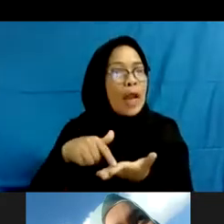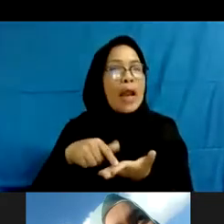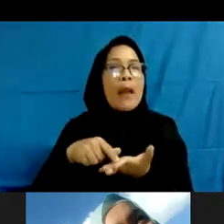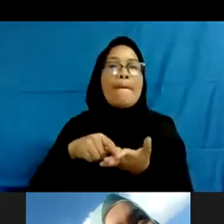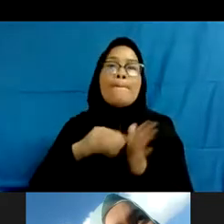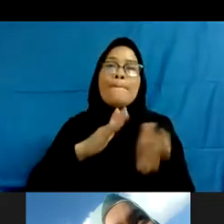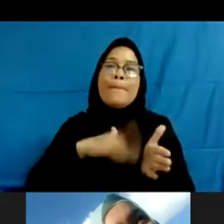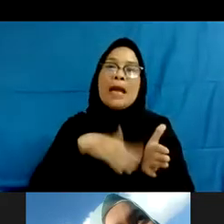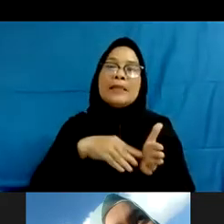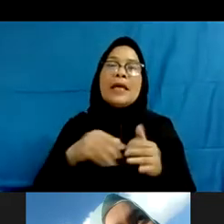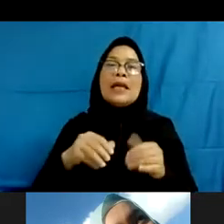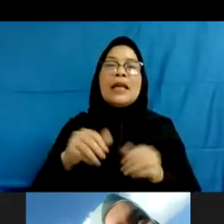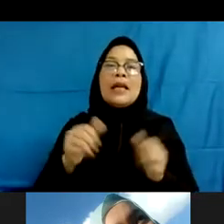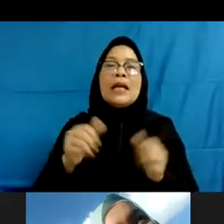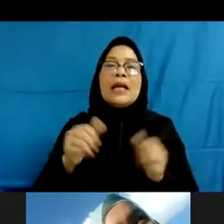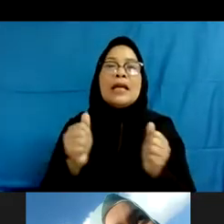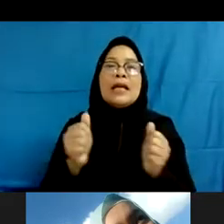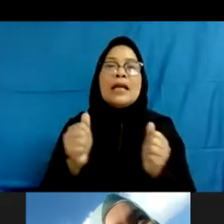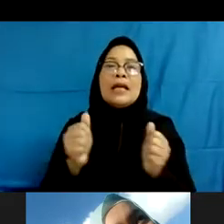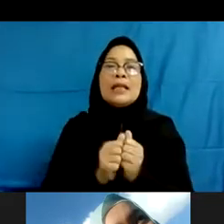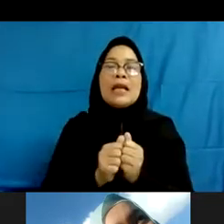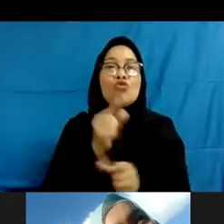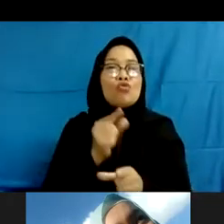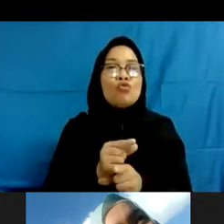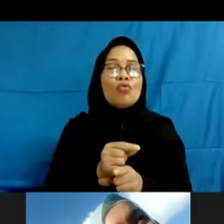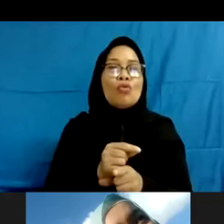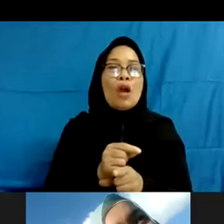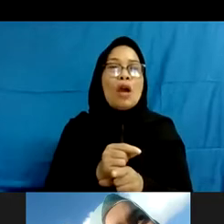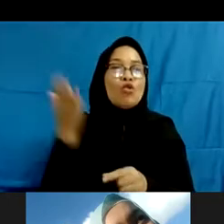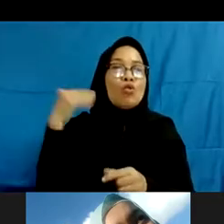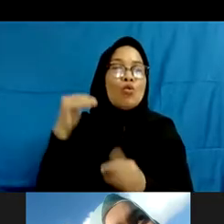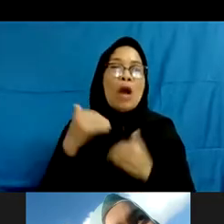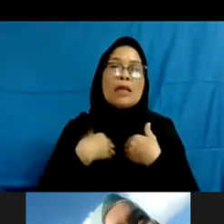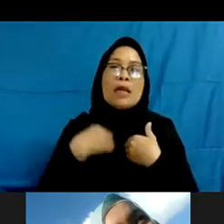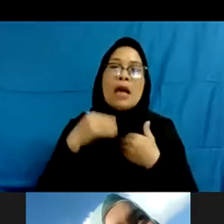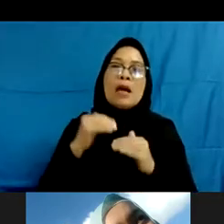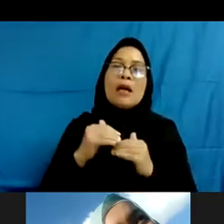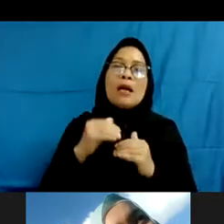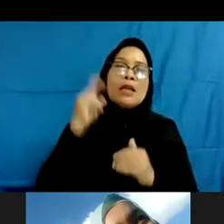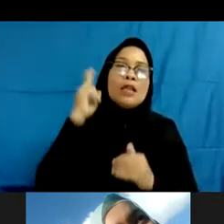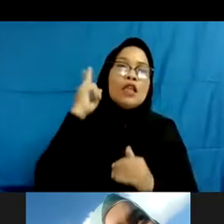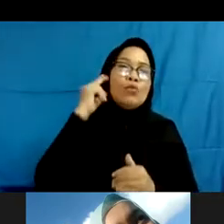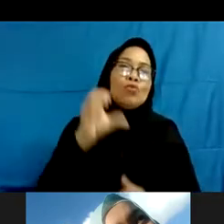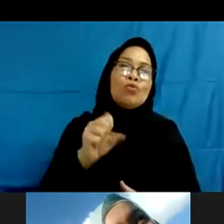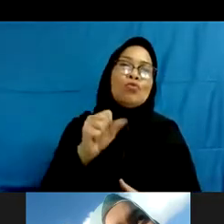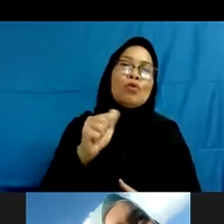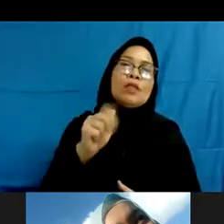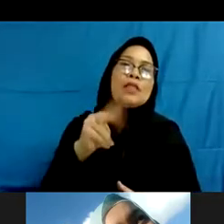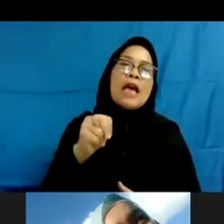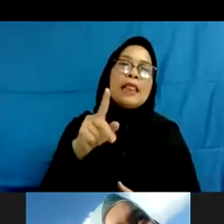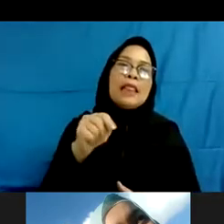saya tuh waktu itu ternyata ada Mbak Santi dan ada Mbak Yani dan lain-lain lah ya. Kalau masih ingat